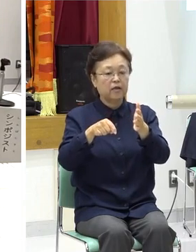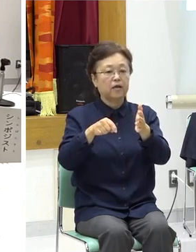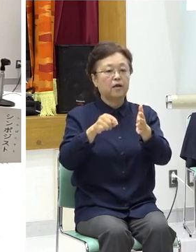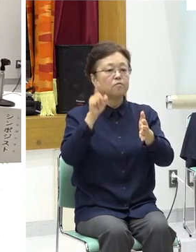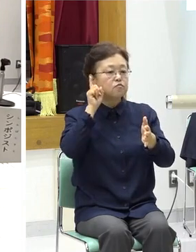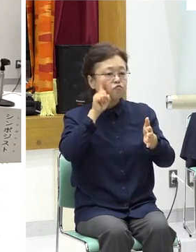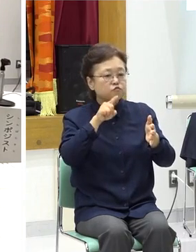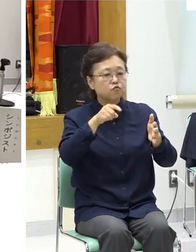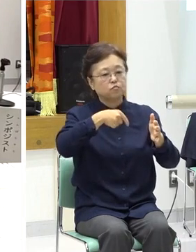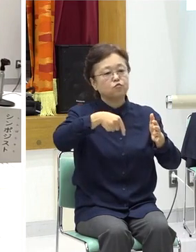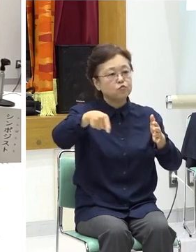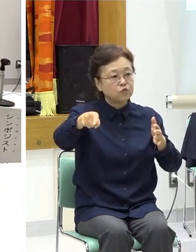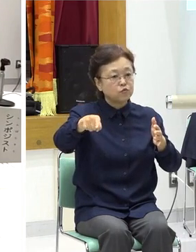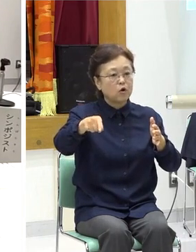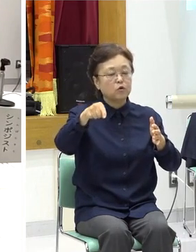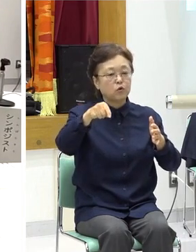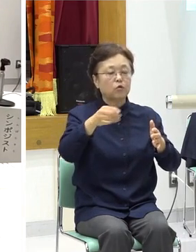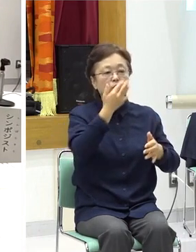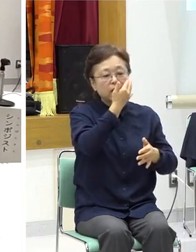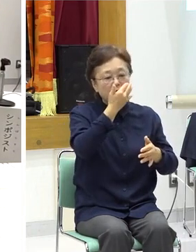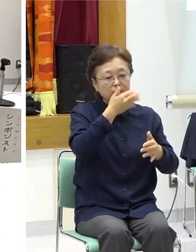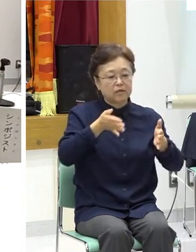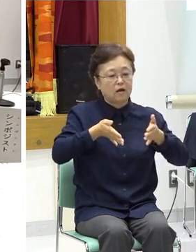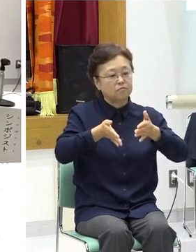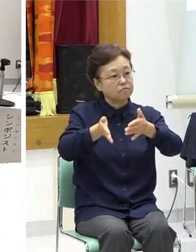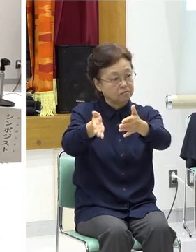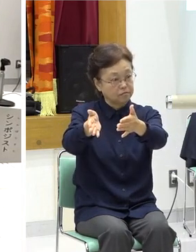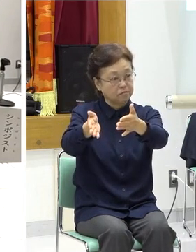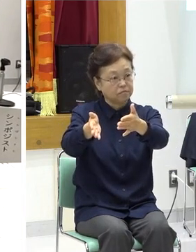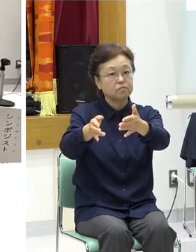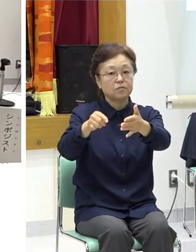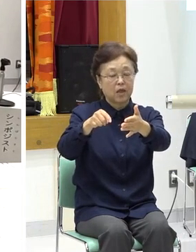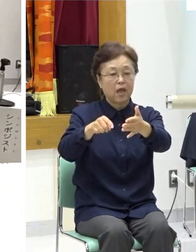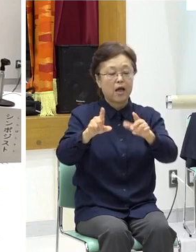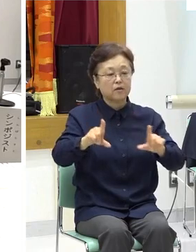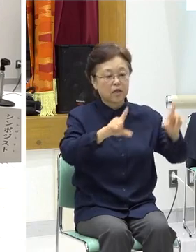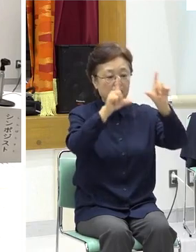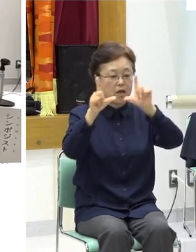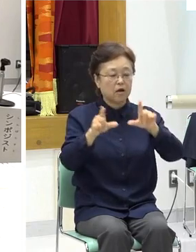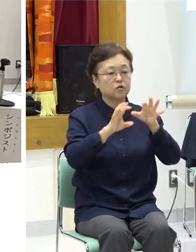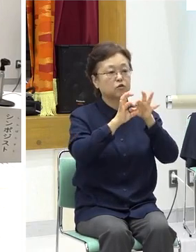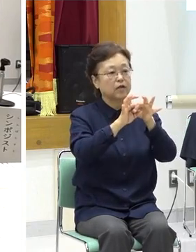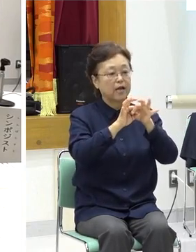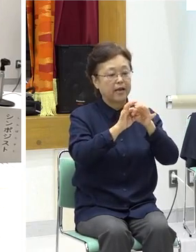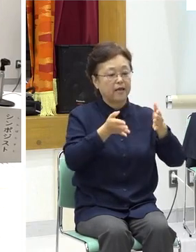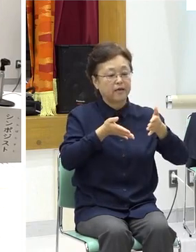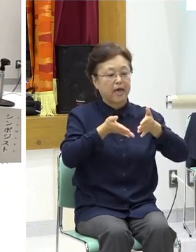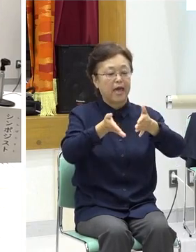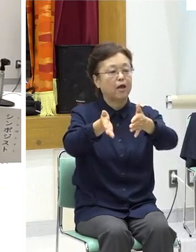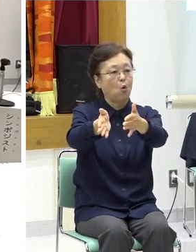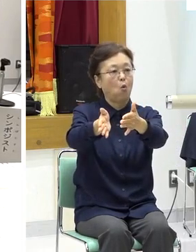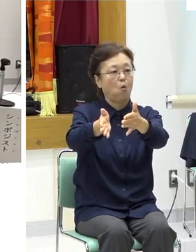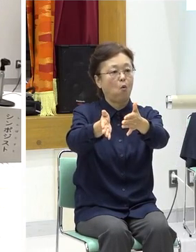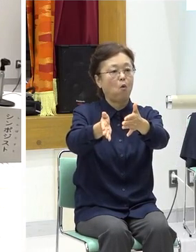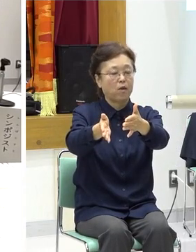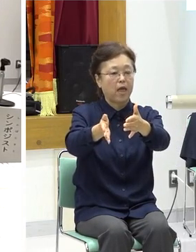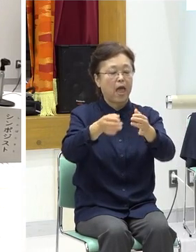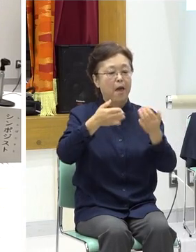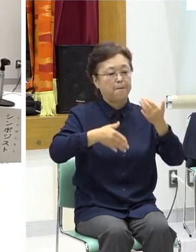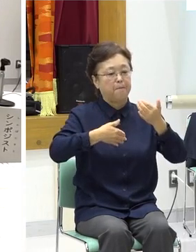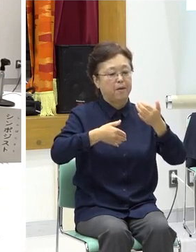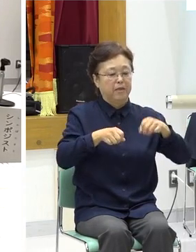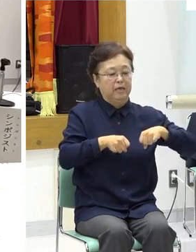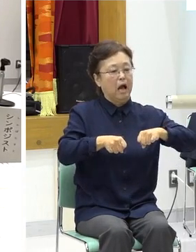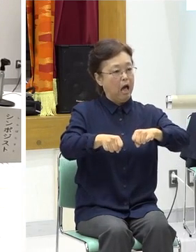やっぱり一番行けるような重要なやっぱり移動経路ですよね。その生活関連経路、やっぱ